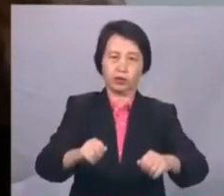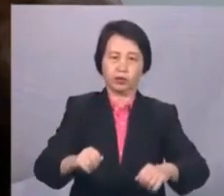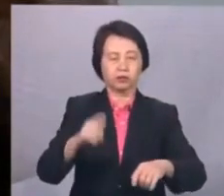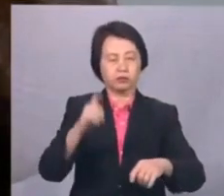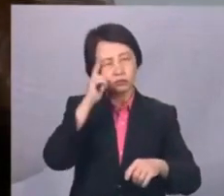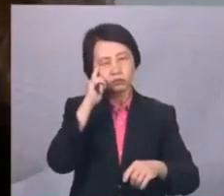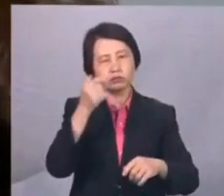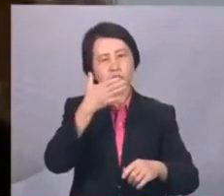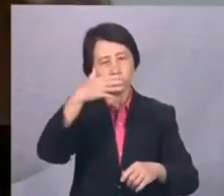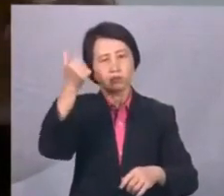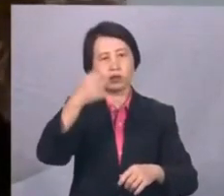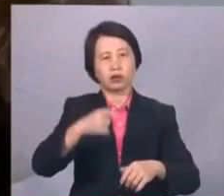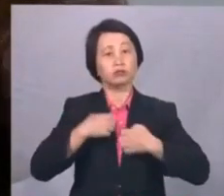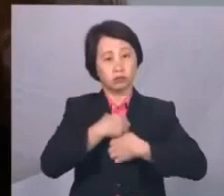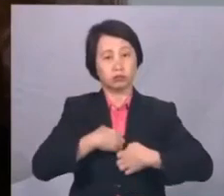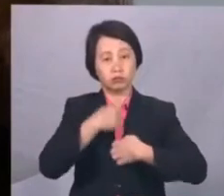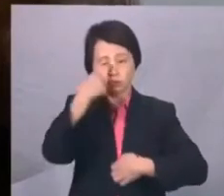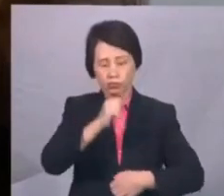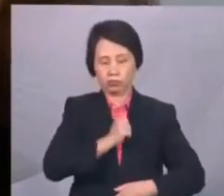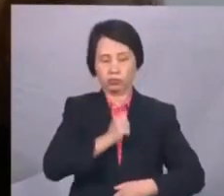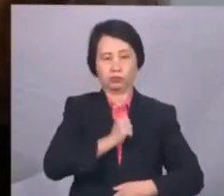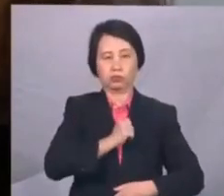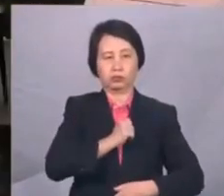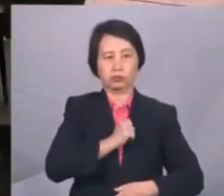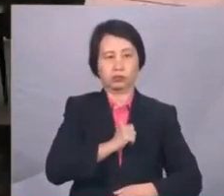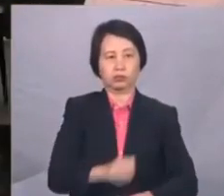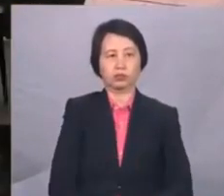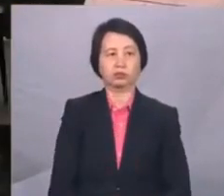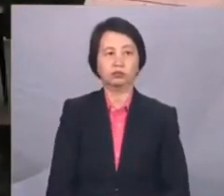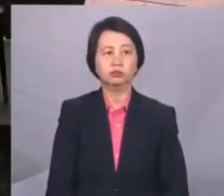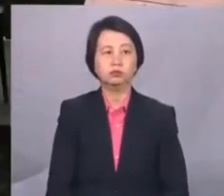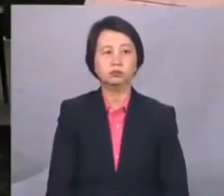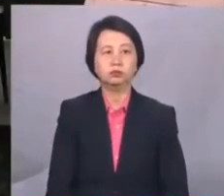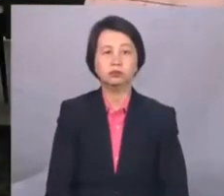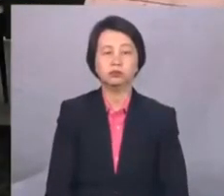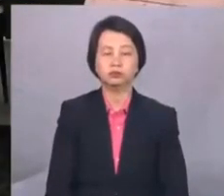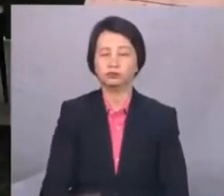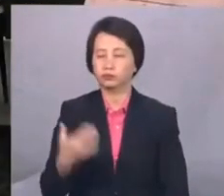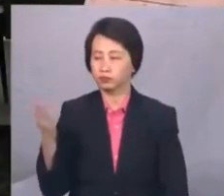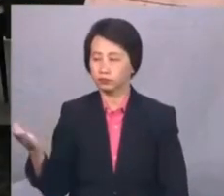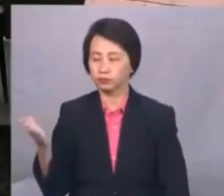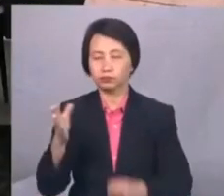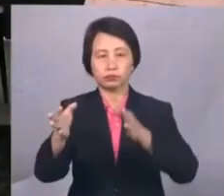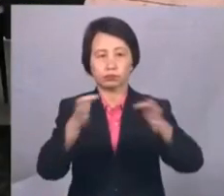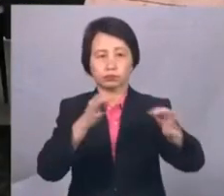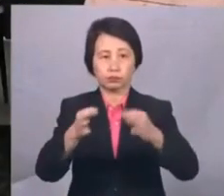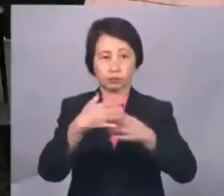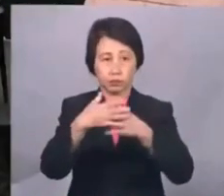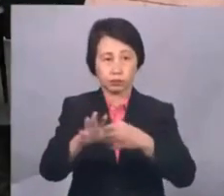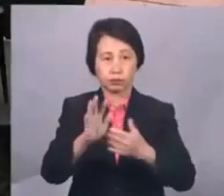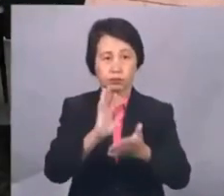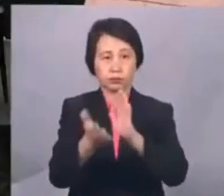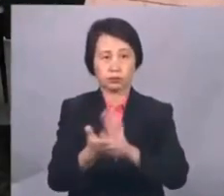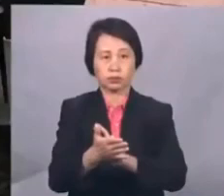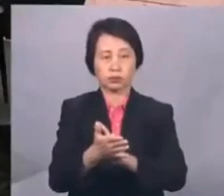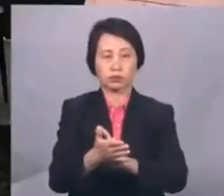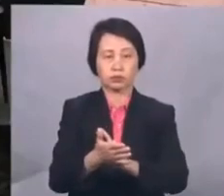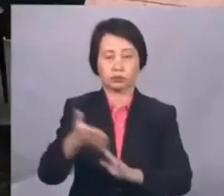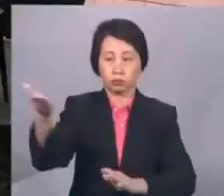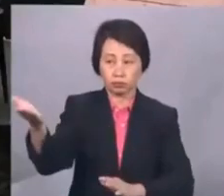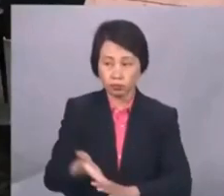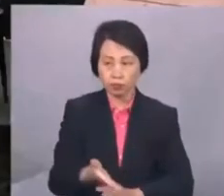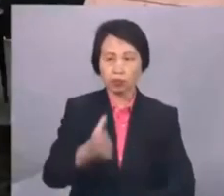dianggap sebagai Acer putih dan menyuruh k untuk diri kita beliau mengulas demikian selepas menjadi tetamu